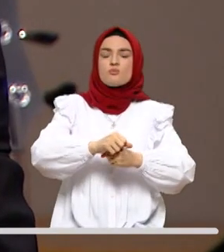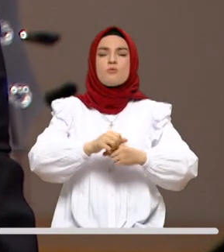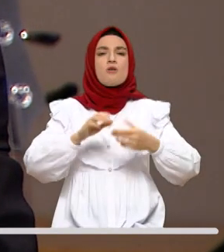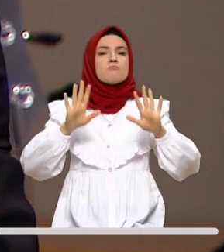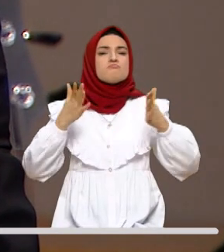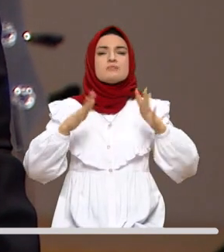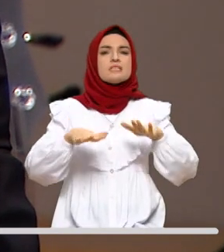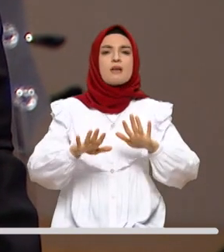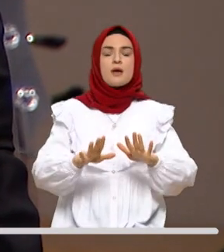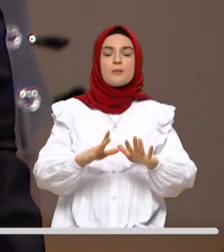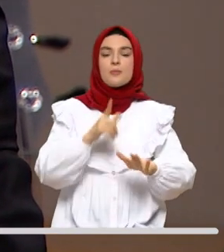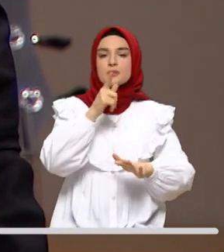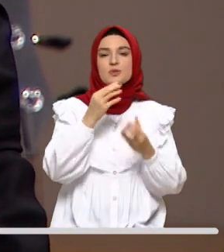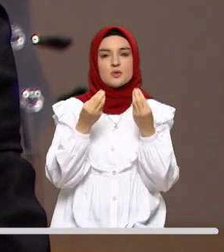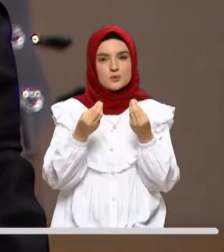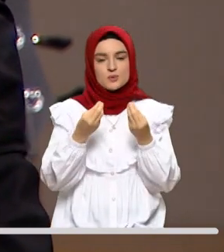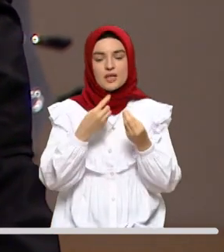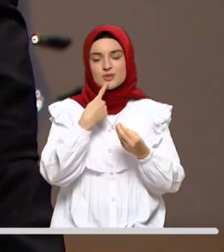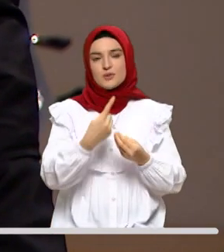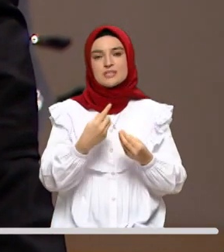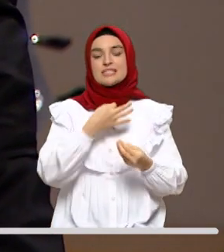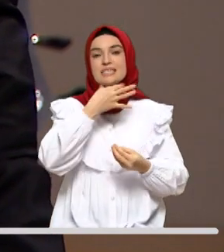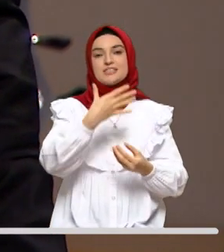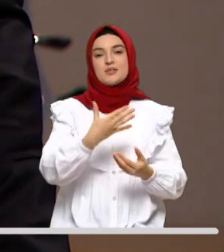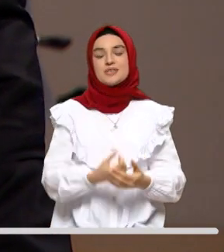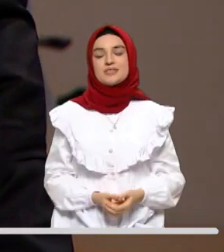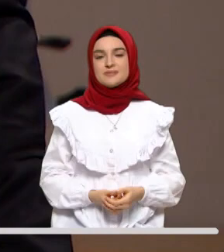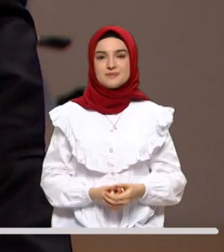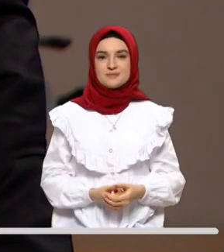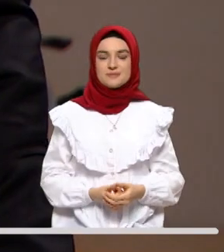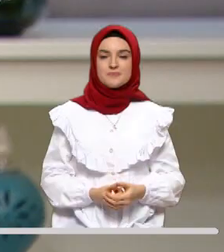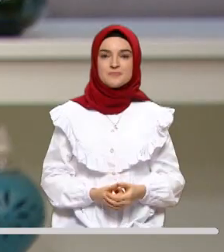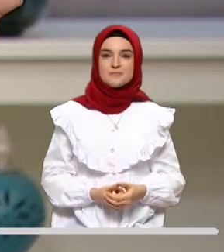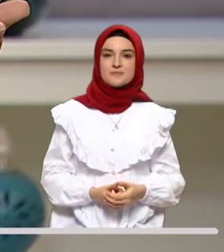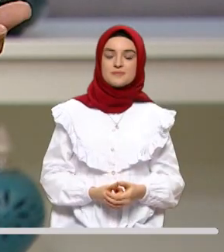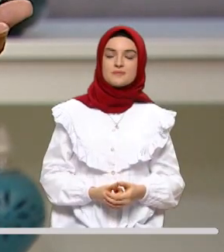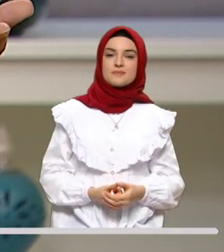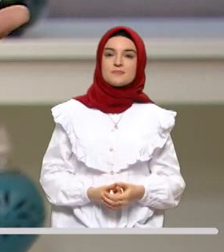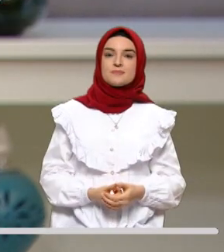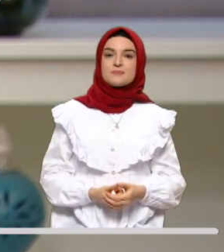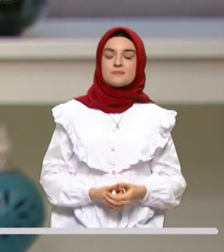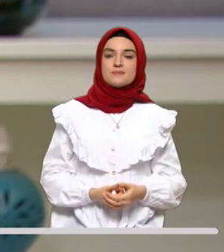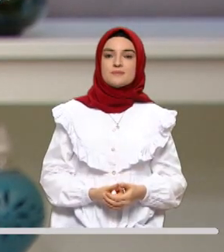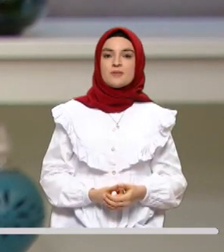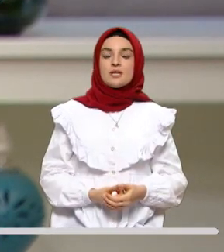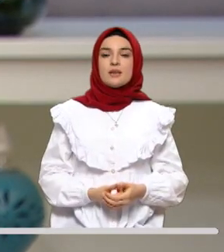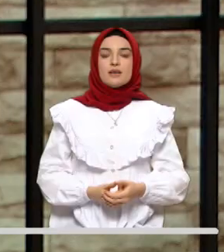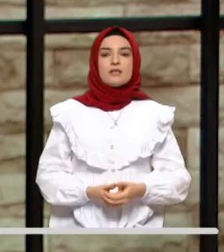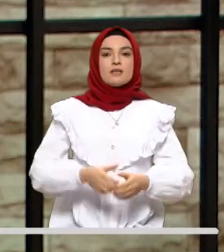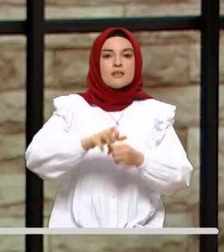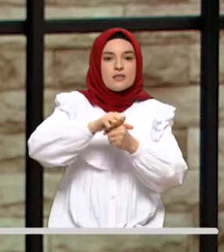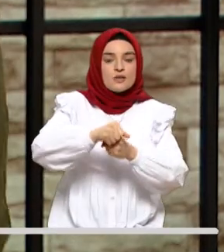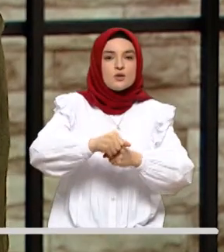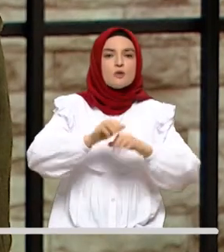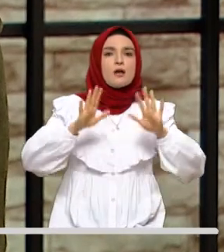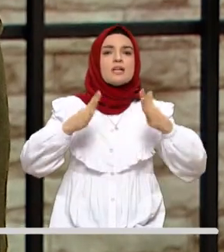eserini, şiirini çok da güzel bestelemiş Hasan Bey. Çok teşekkür ediyoruz. Emeğinize sağlık efendim. Buyurun hocam. Zulmü alkışlayamam, zalimi